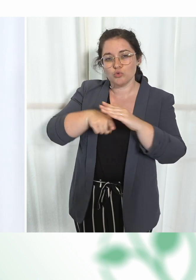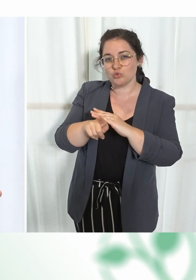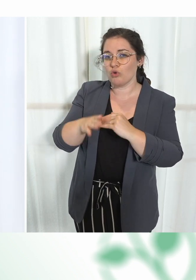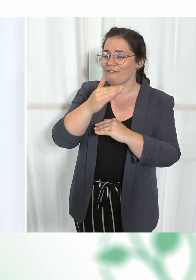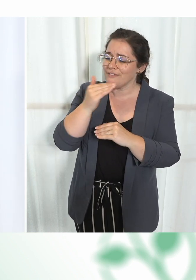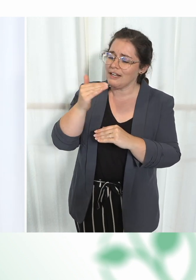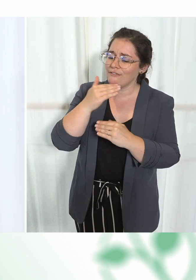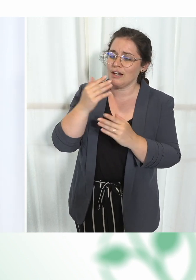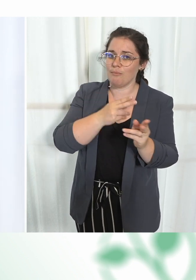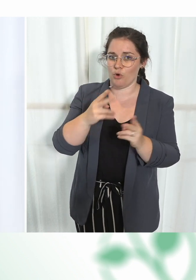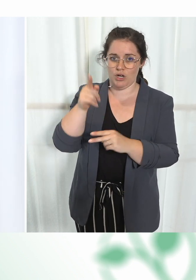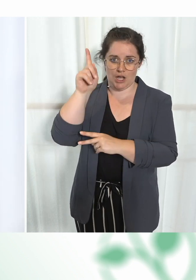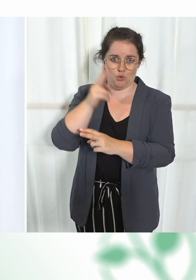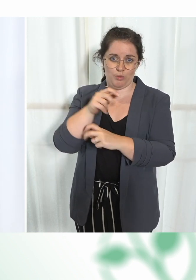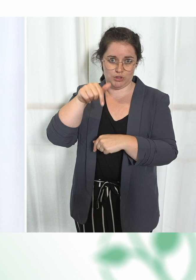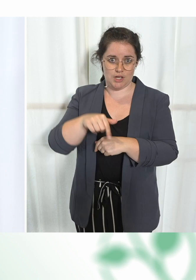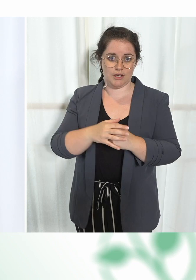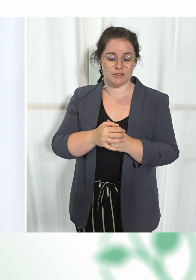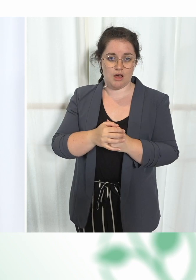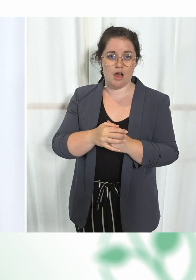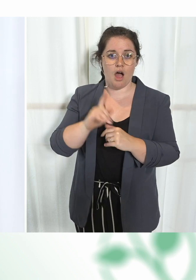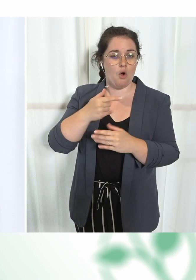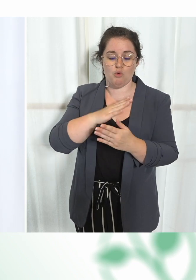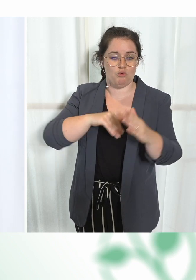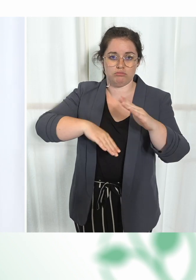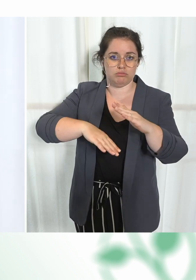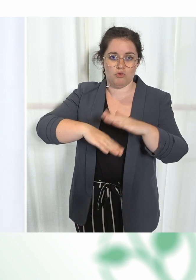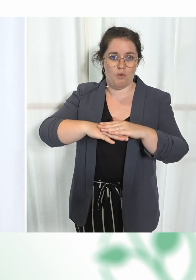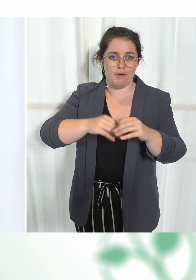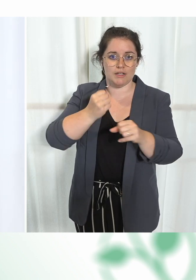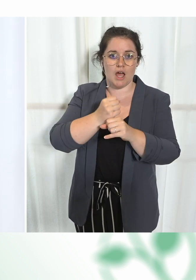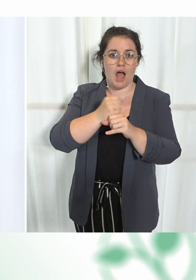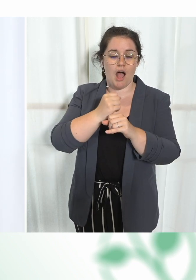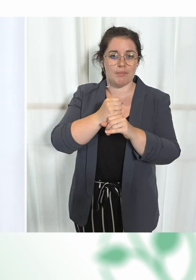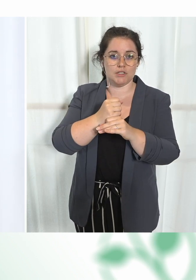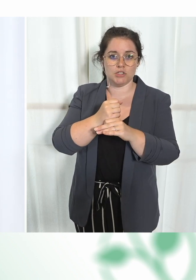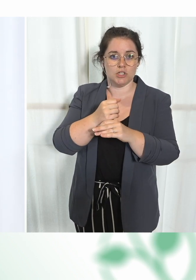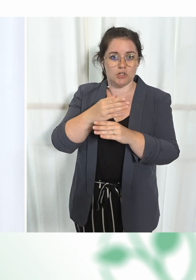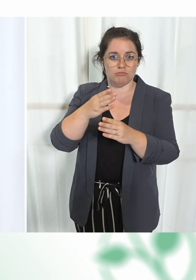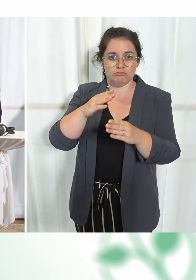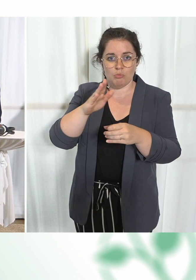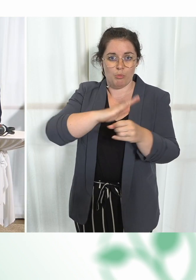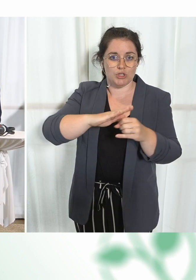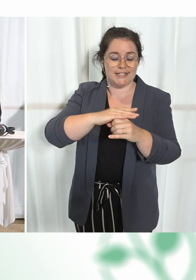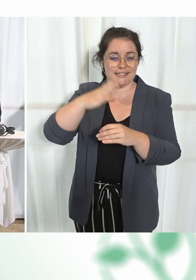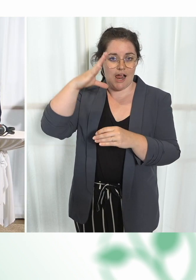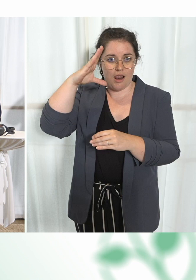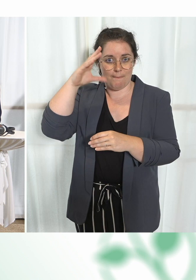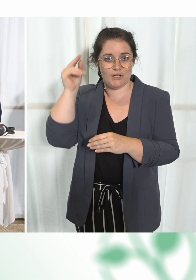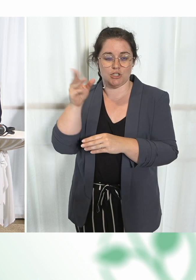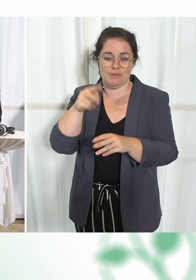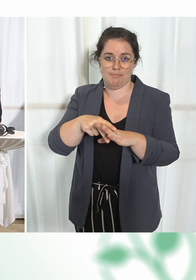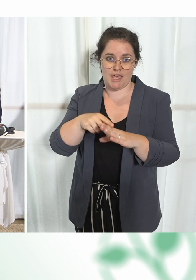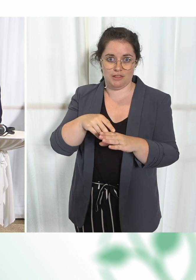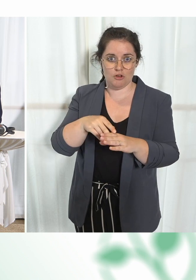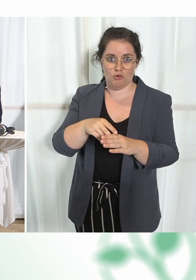vielen, vielen Möglichkeiten in Oberösterreich und eigentlich auch zum kompletten Arbeitskräftepotenzial von Menschen mit Behinderung. Was wird